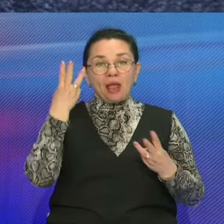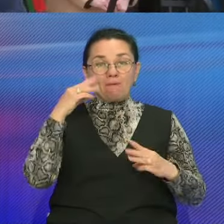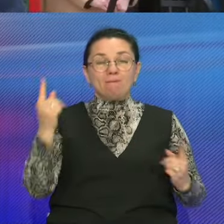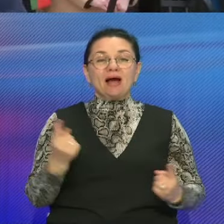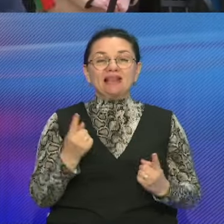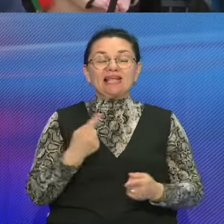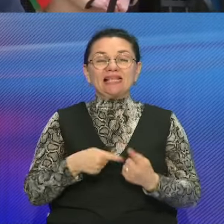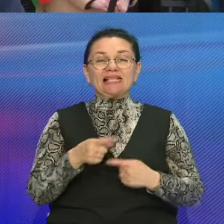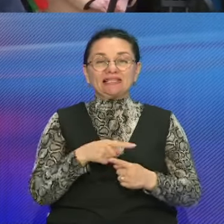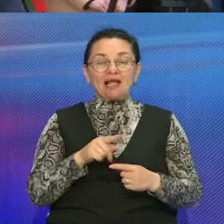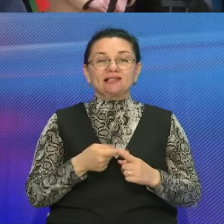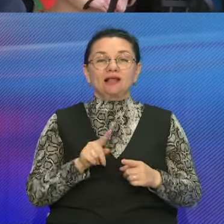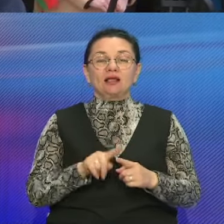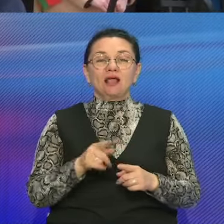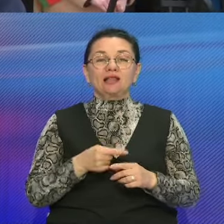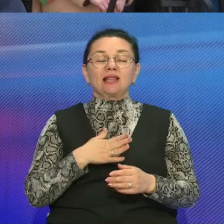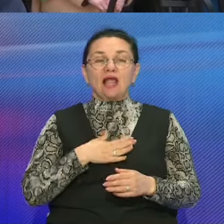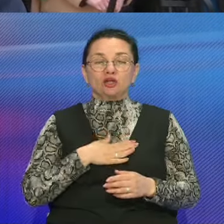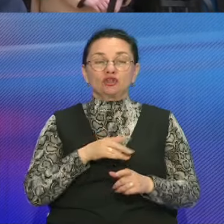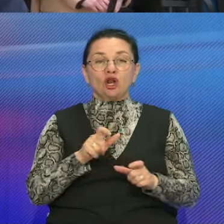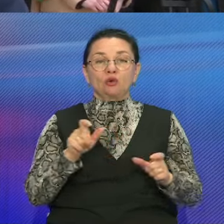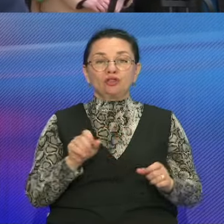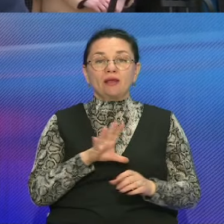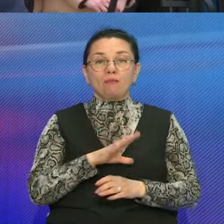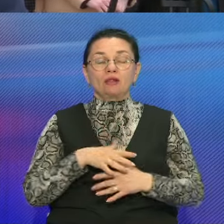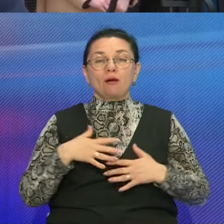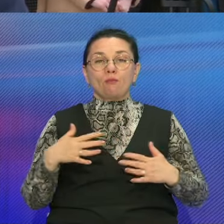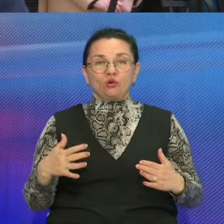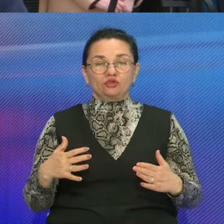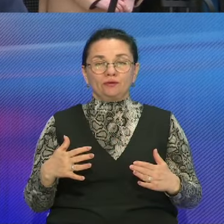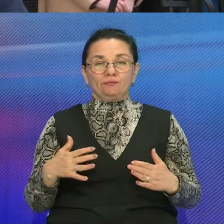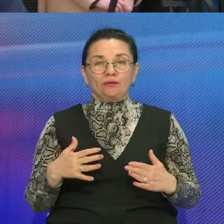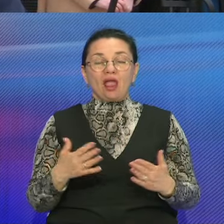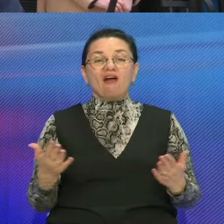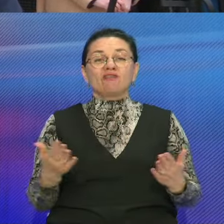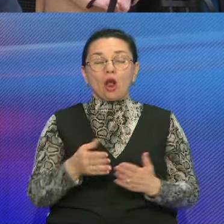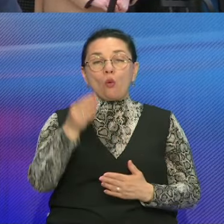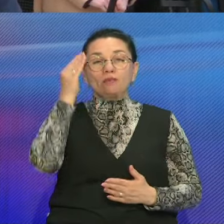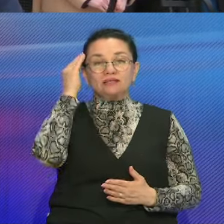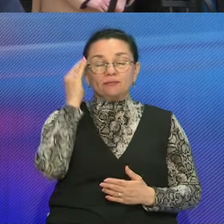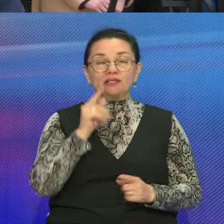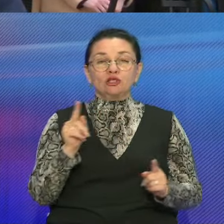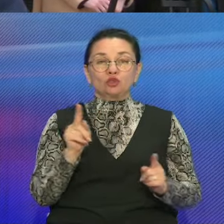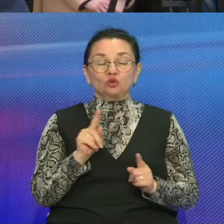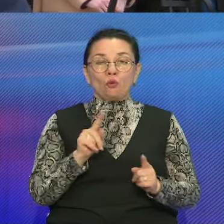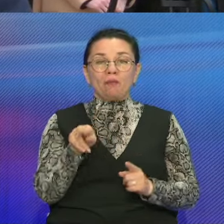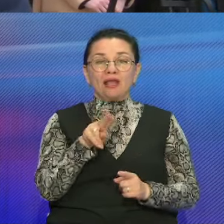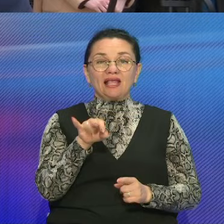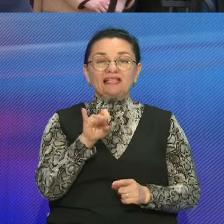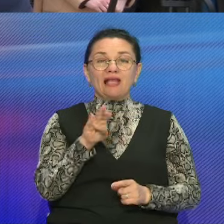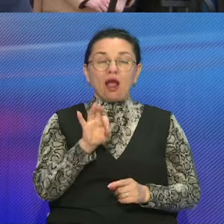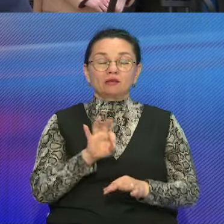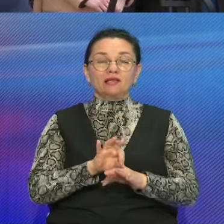чтобы возможность у наших пациентов было больше. В каком смысле возможность? Для того, чтобы все-таки диагнозы